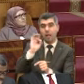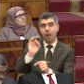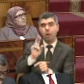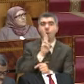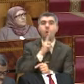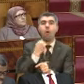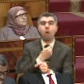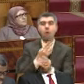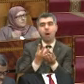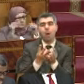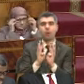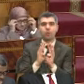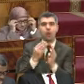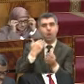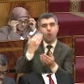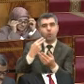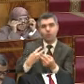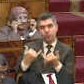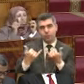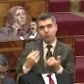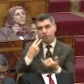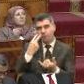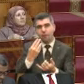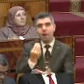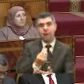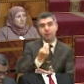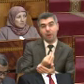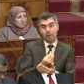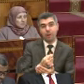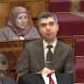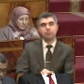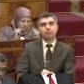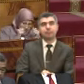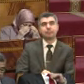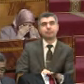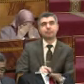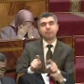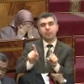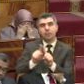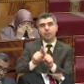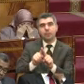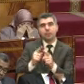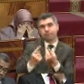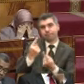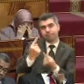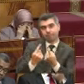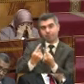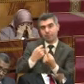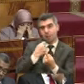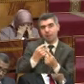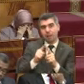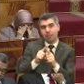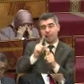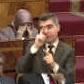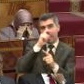الحكومة. حشومة اليوم نشوفوا أطفال أبرياء كيعيشوا في قنوات صرف مياه